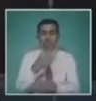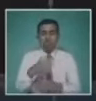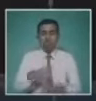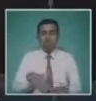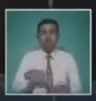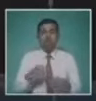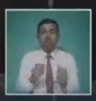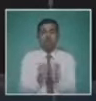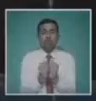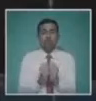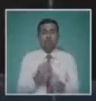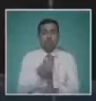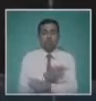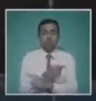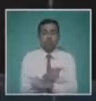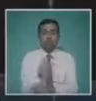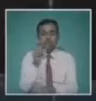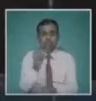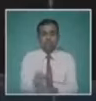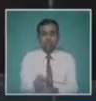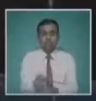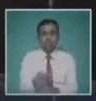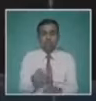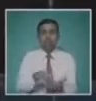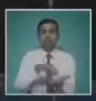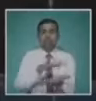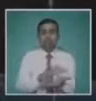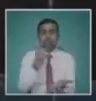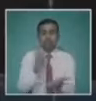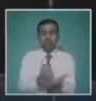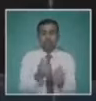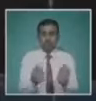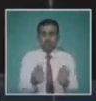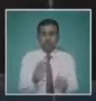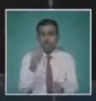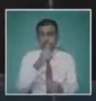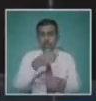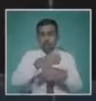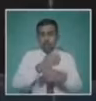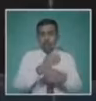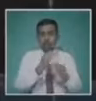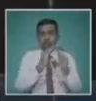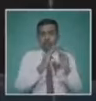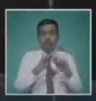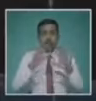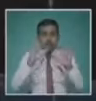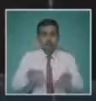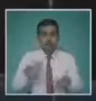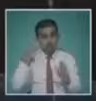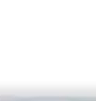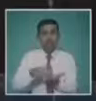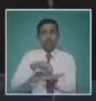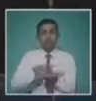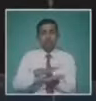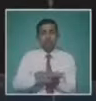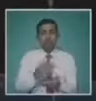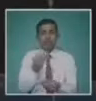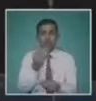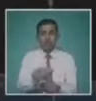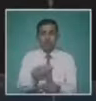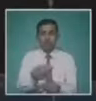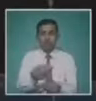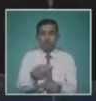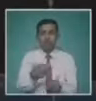ප්‍රධාන කාරණයක් තමයි ගුරුවරුන් සර්ටිෆයි කරන එක. එක විද්‍යාපීඨ වලින් එක තමයි අවසාන විභාගයේ සහතික කරන.